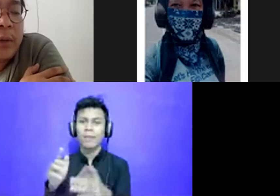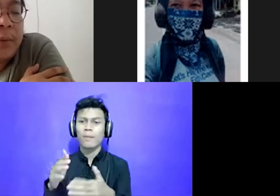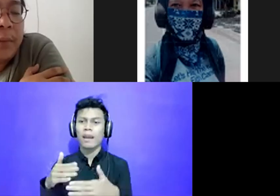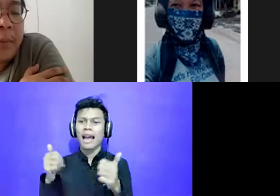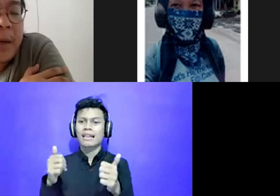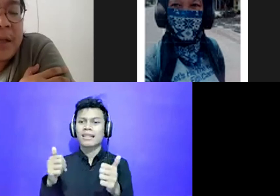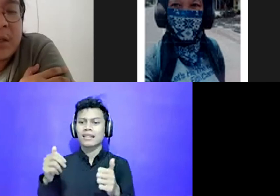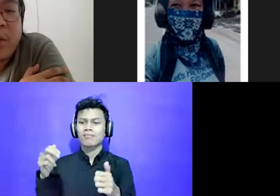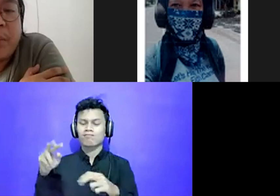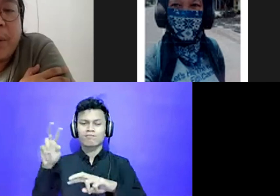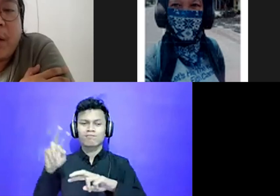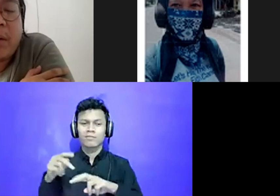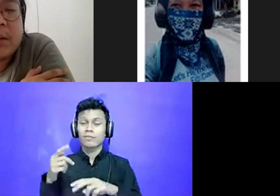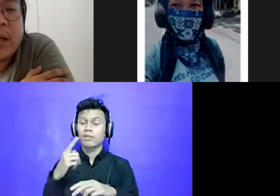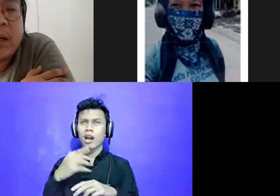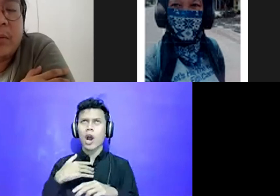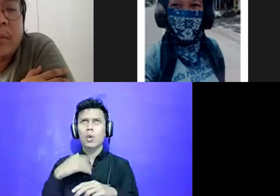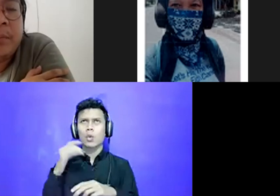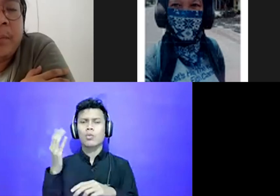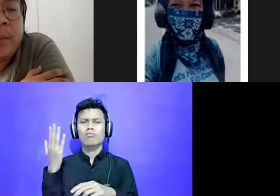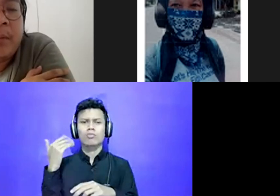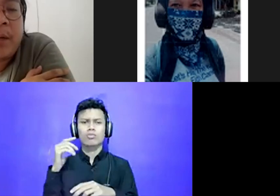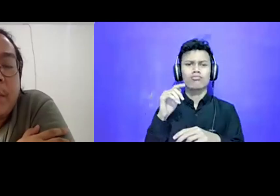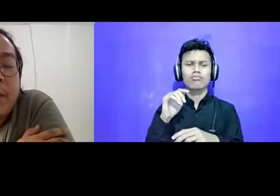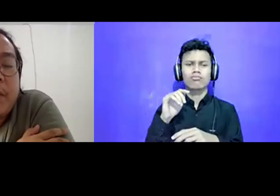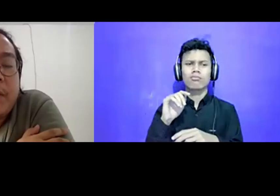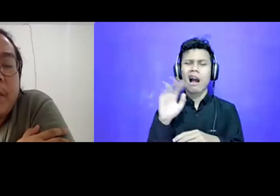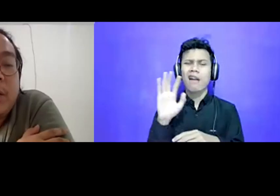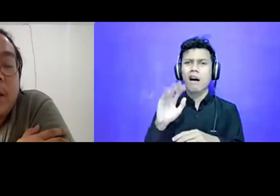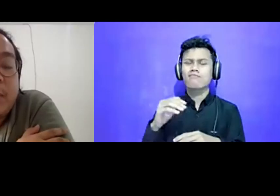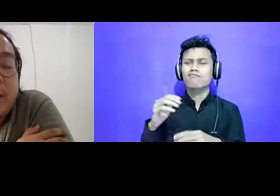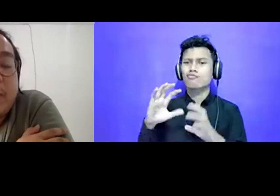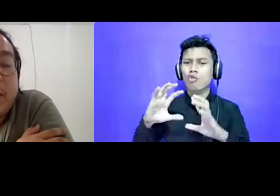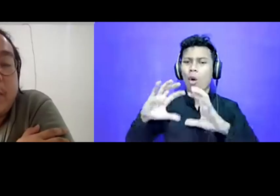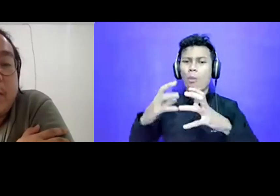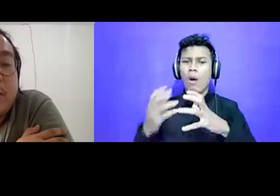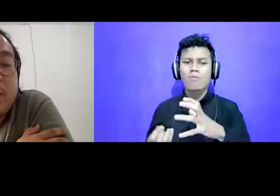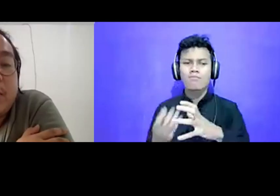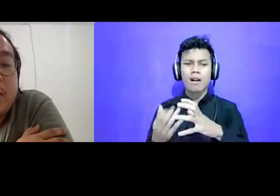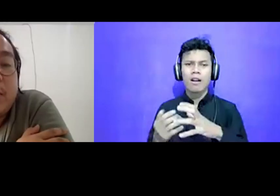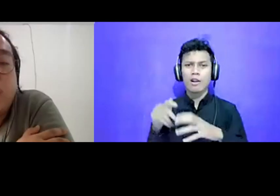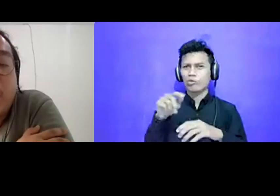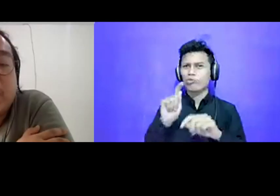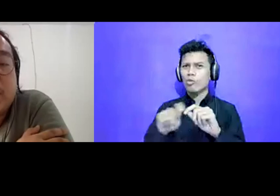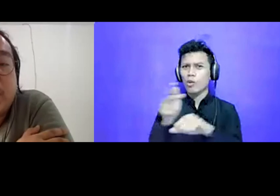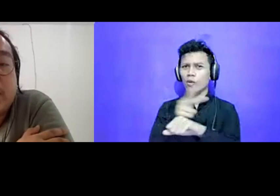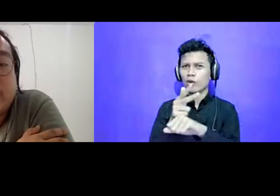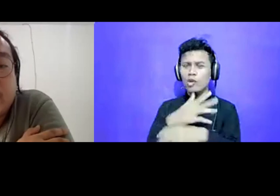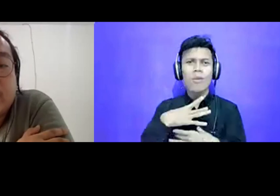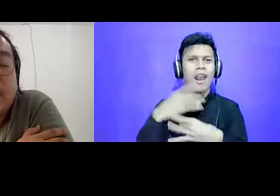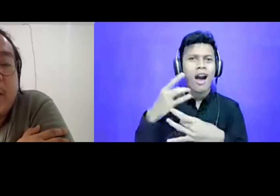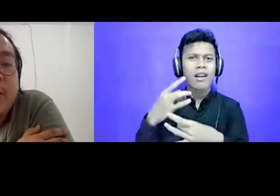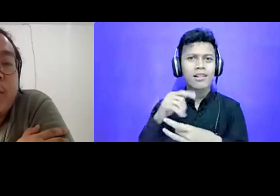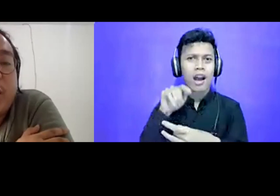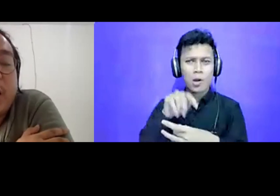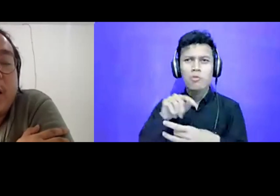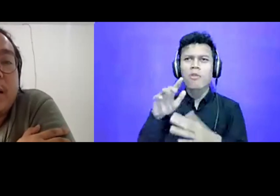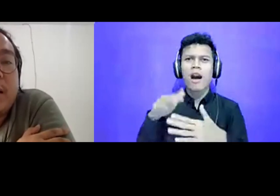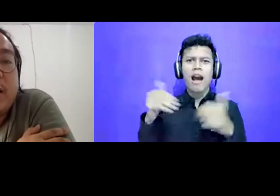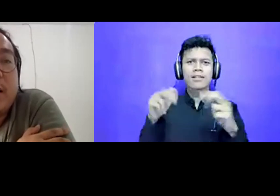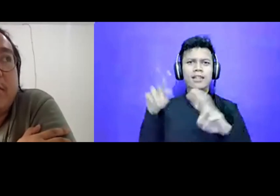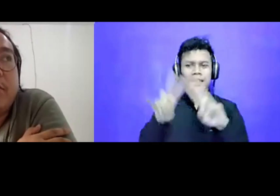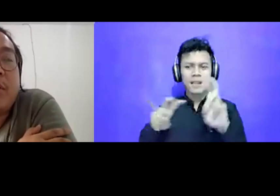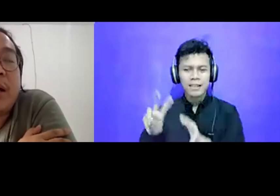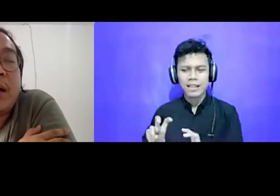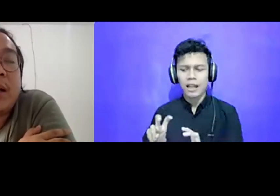salah soal pemanasan global kalau nggak salah itu. Mereka bikin videonya yang menarik banget. Dan itu hasil riset, bukan